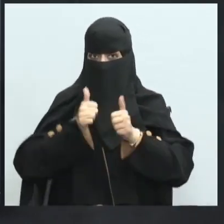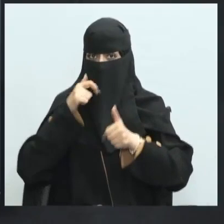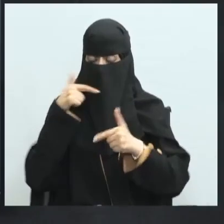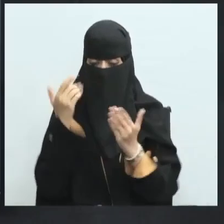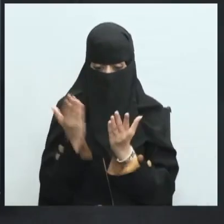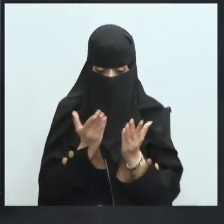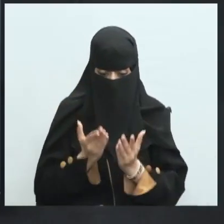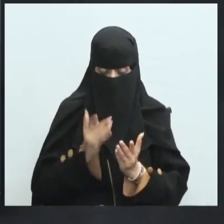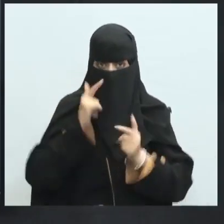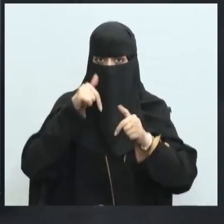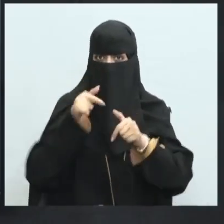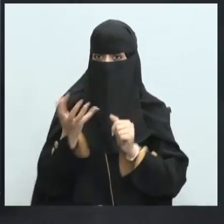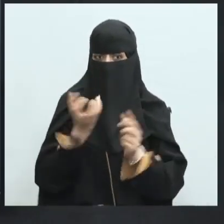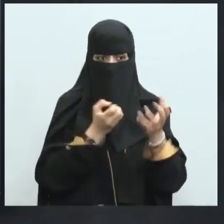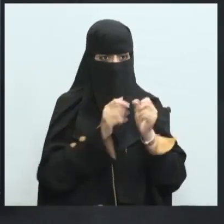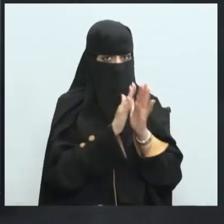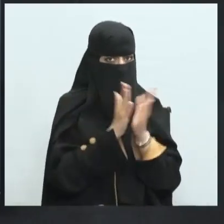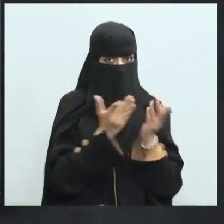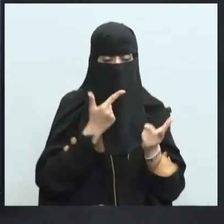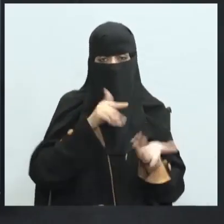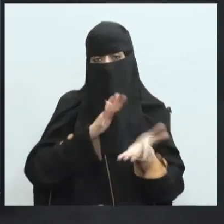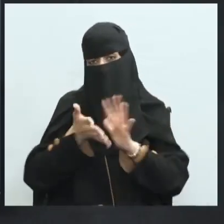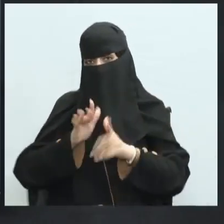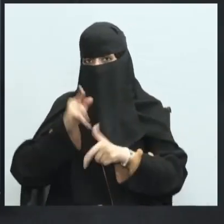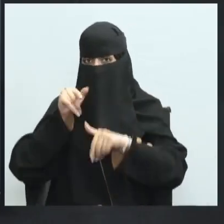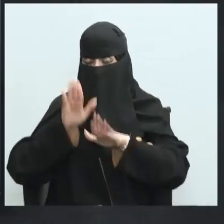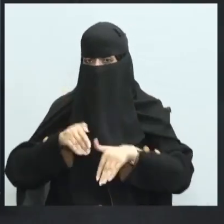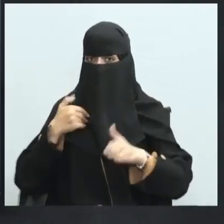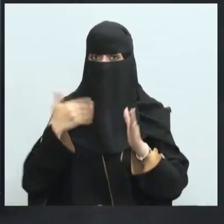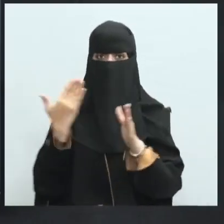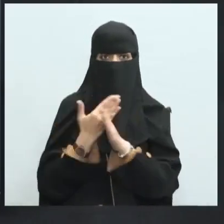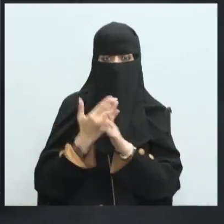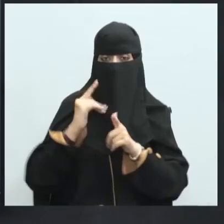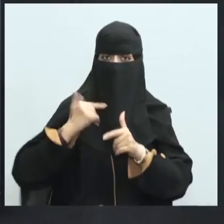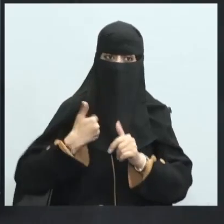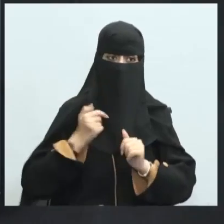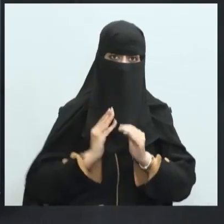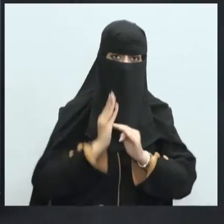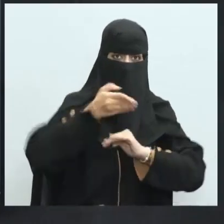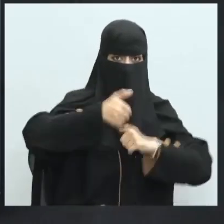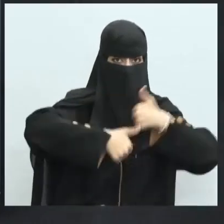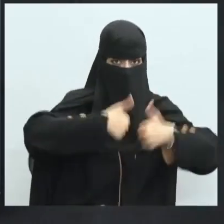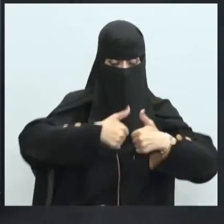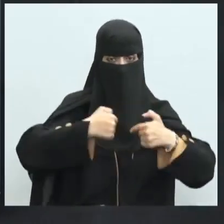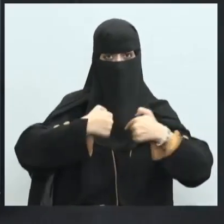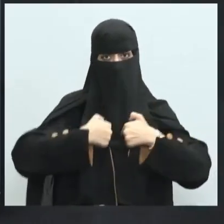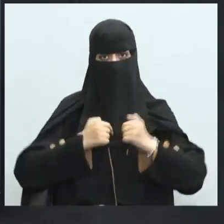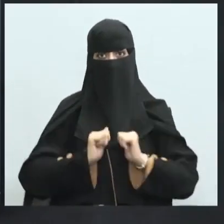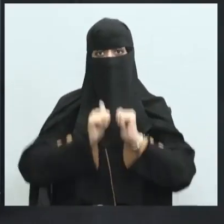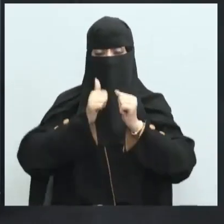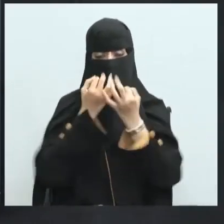تحتاجه في تلك الاختبارات وبعض الامور الاخرى حتى تدخل لتلك الاختبارات وانت مستعد استعدادا